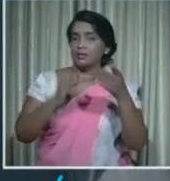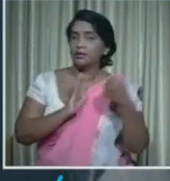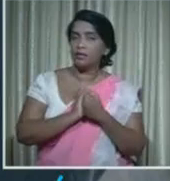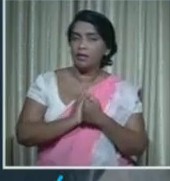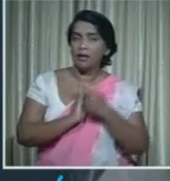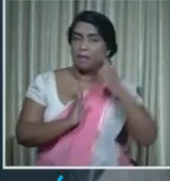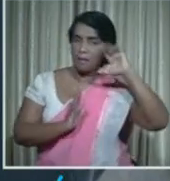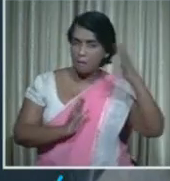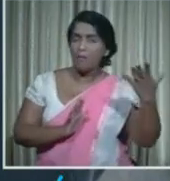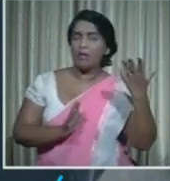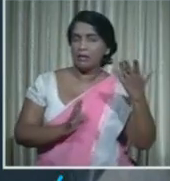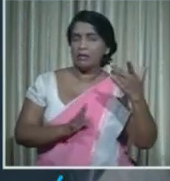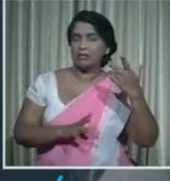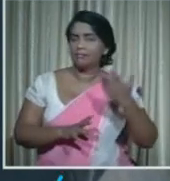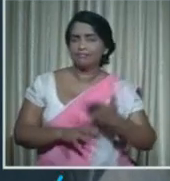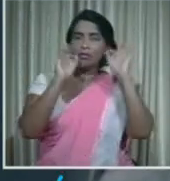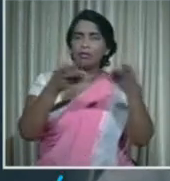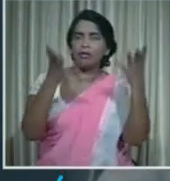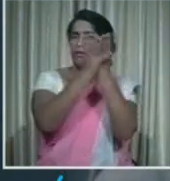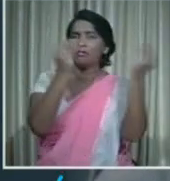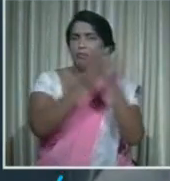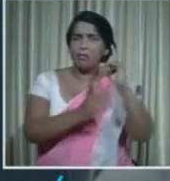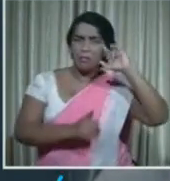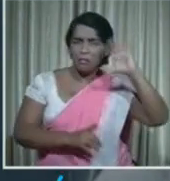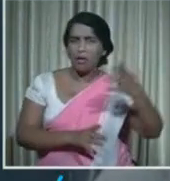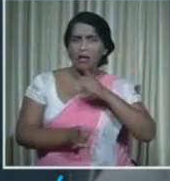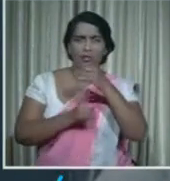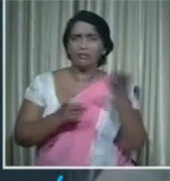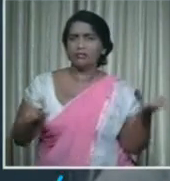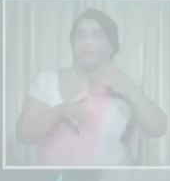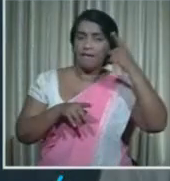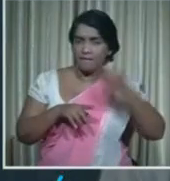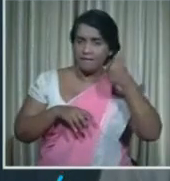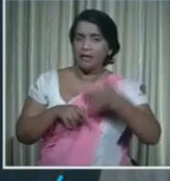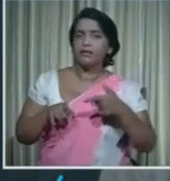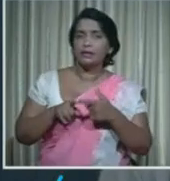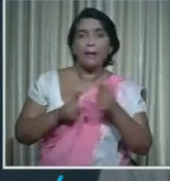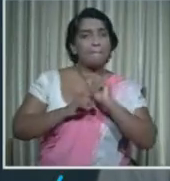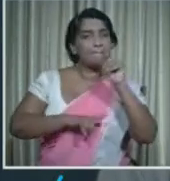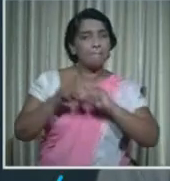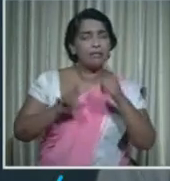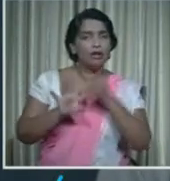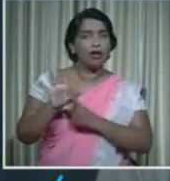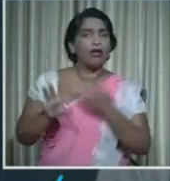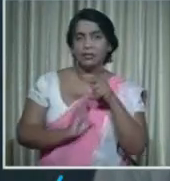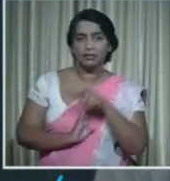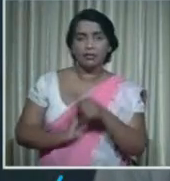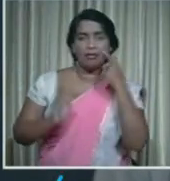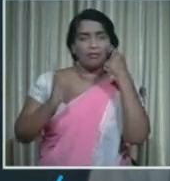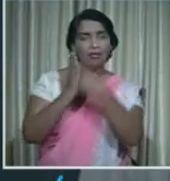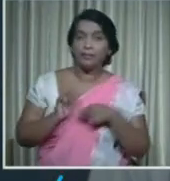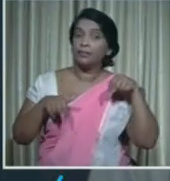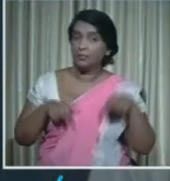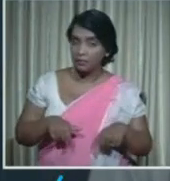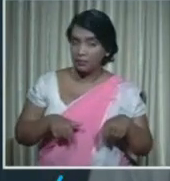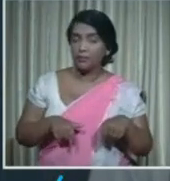මෝඩ ඇසවීම මෙහෙලා දකින්න ඕනේ මේ රටේ ජනතාව මෝඩ කතා. මේ ඇමතිතුරු කියනවද ගරු කතා නායකතුමා? මේ පාර්ලිමේන්තුවට අවුරුදු 4යි කියලා පිටක් කියන්නේ අවුරුදු 40ක්